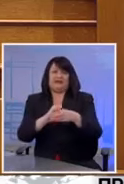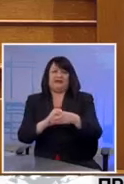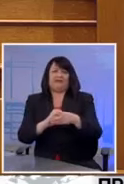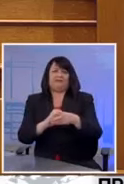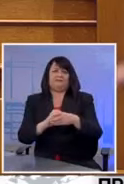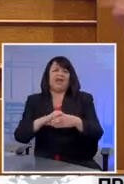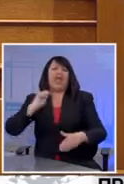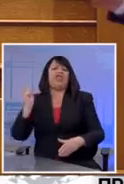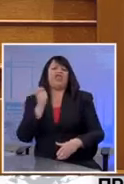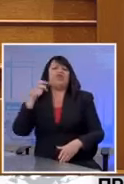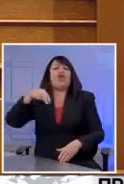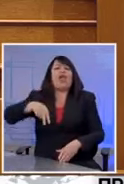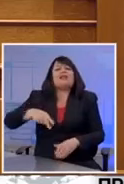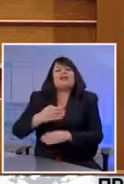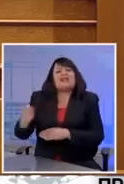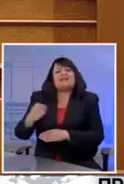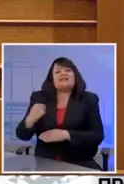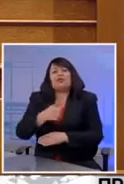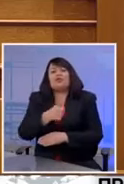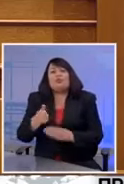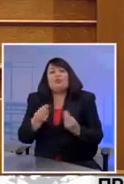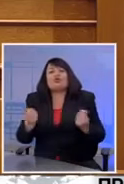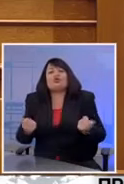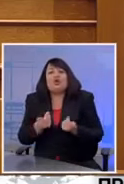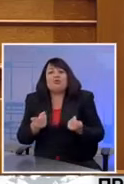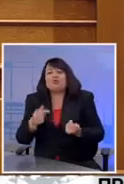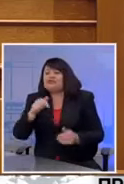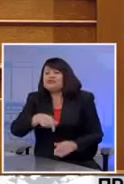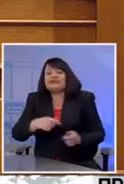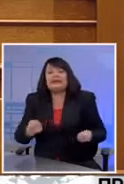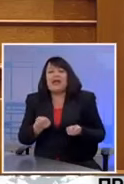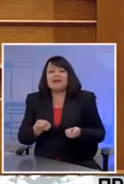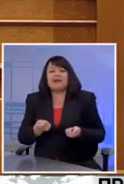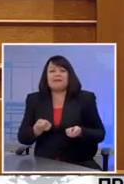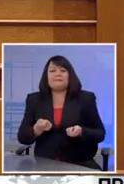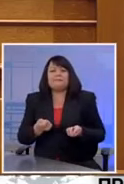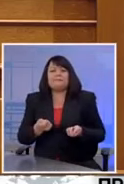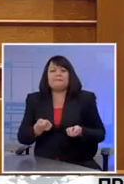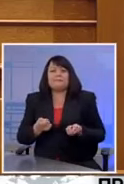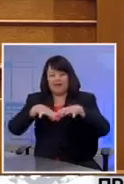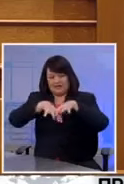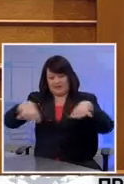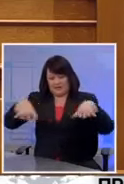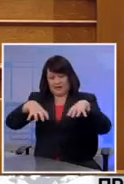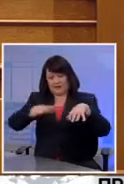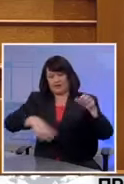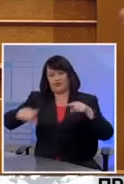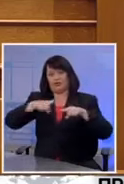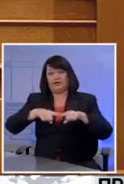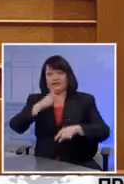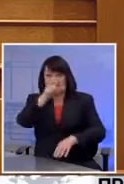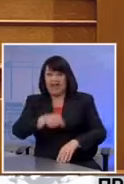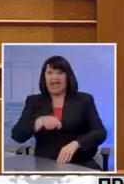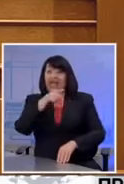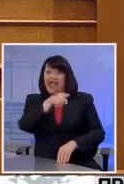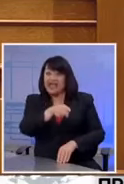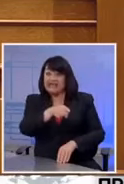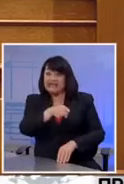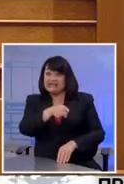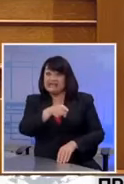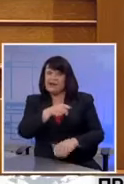δεξιάς, η οποία το μόνο που κάνει και σήμερα ακόμα είναι να διχάζει τους πολίτες. Εσείς έχετε γίνει συνώνυμο